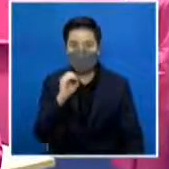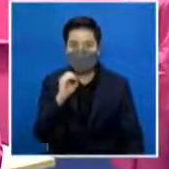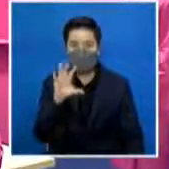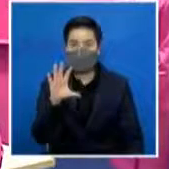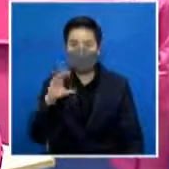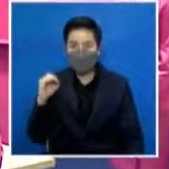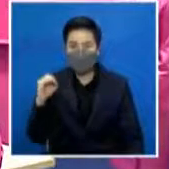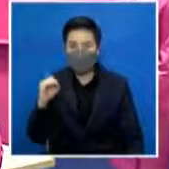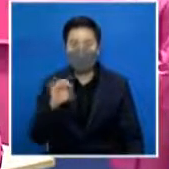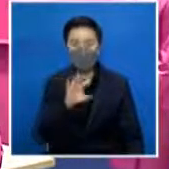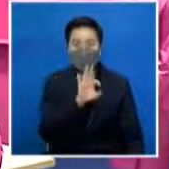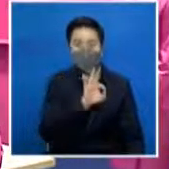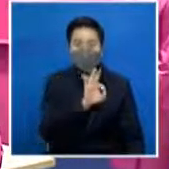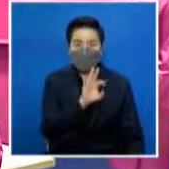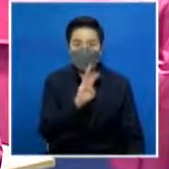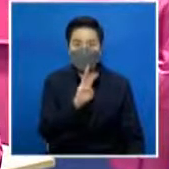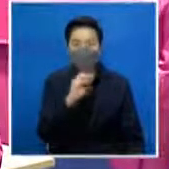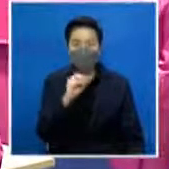9601050